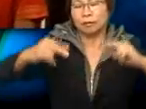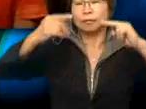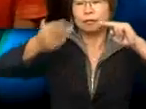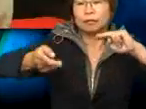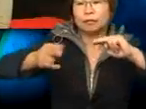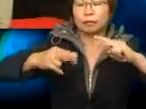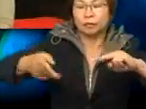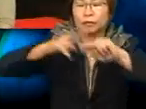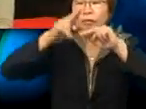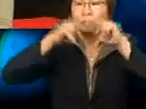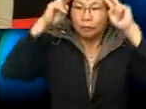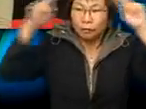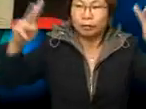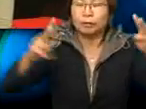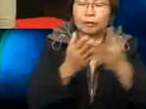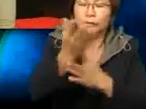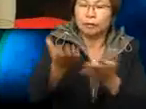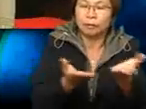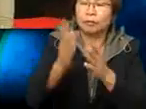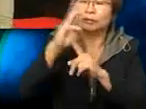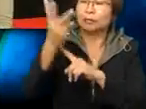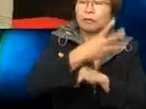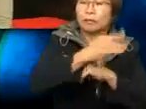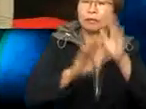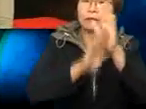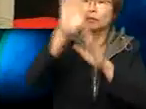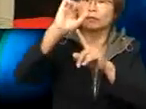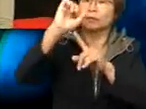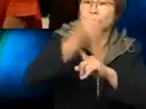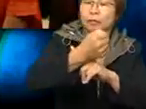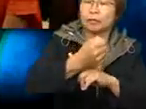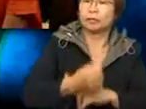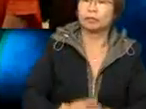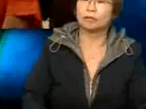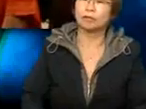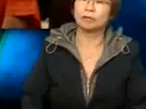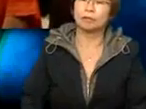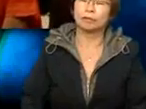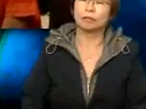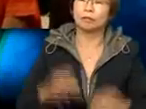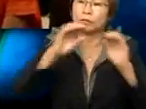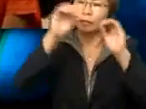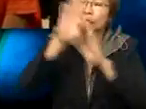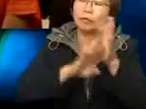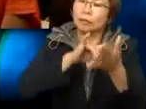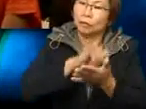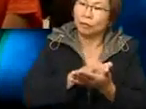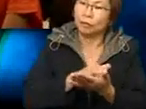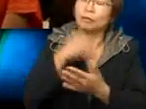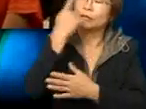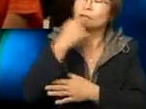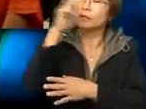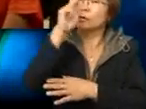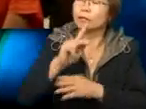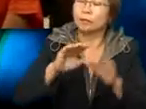kesejahteraan masyarakat melalui perkhidmatan kebajikan dan pembangunan sosial. Oh, begitu. Siapakah